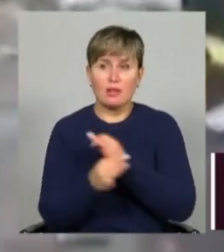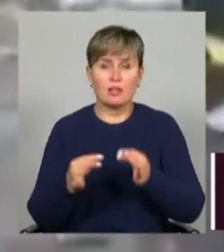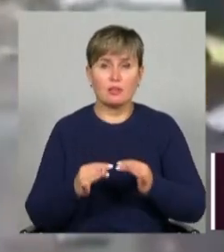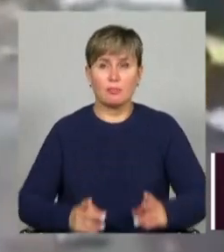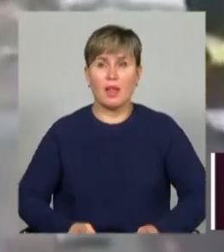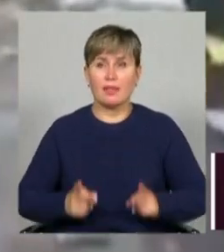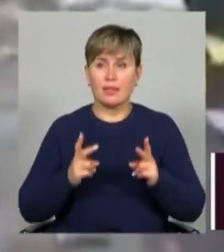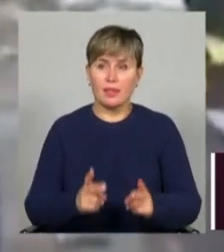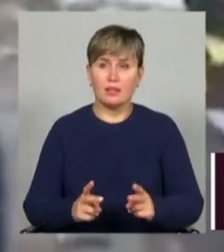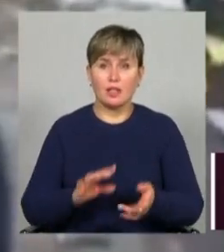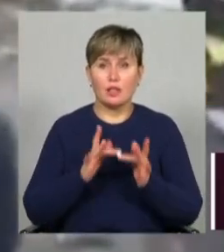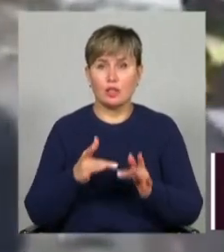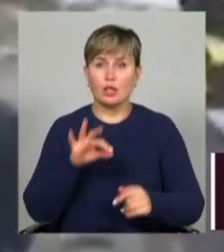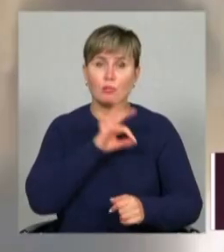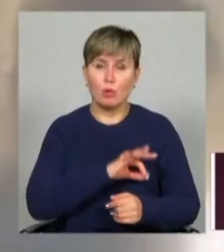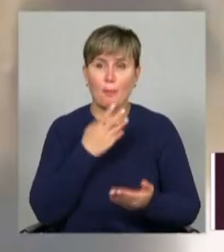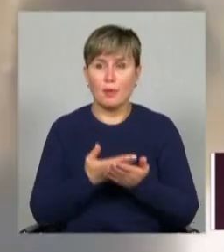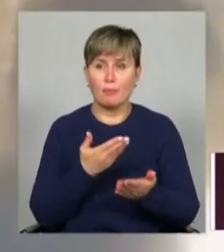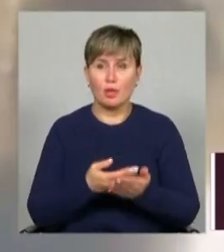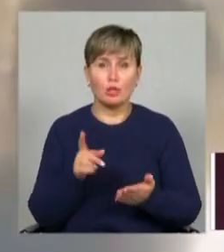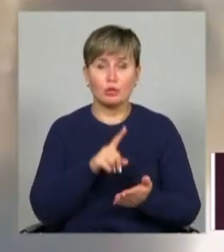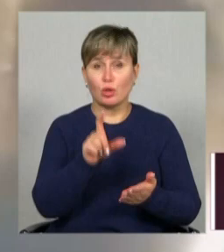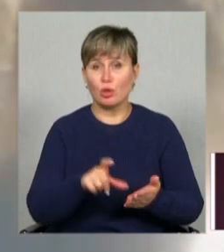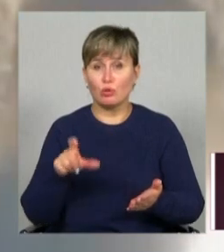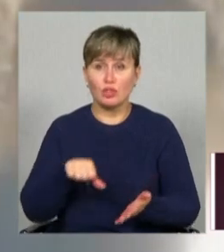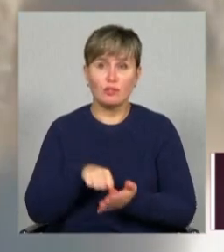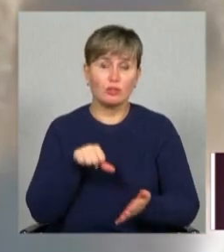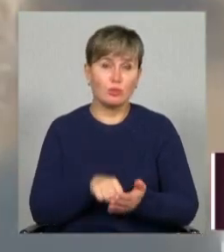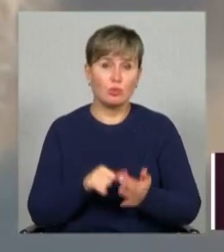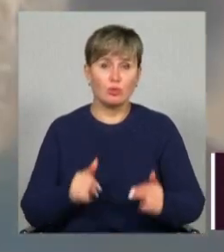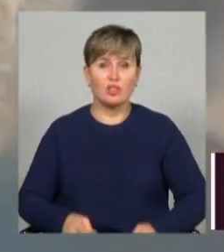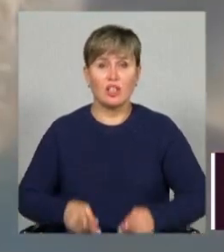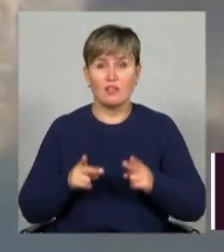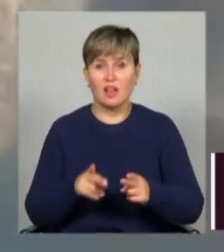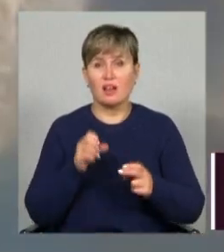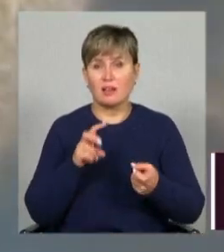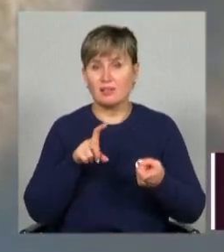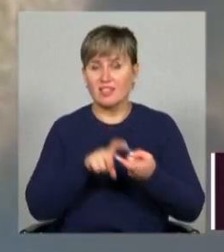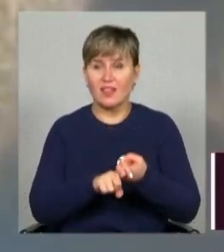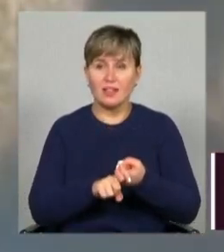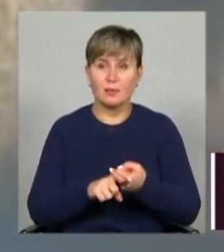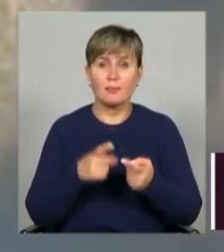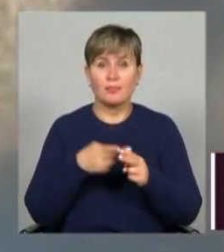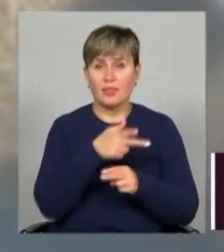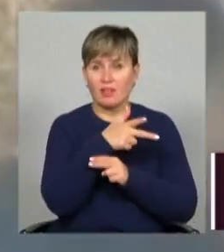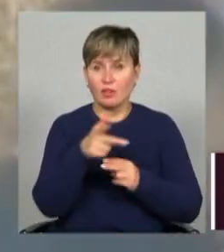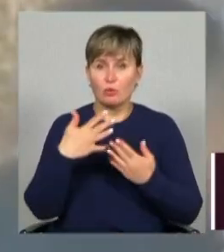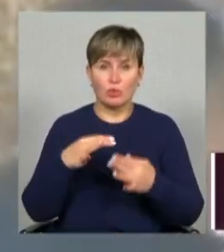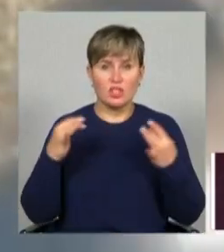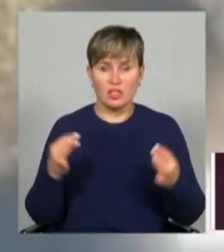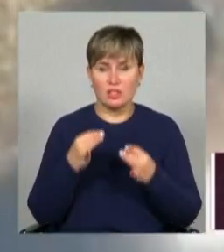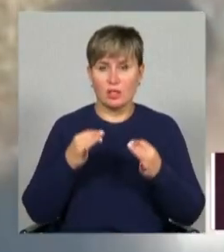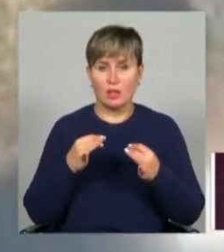бандитами. Интернет-пользователи предположили, что курьеры выступали у террористов в роли связных. Данным видео уже